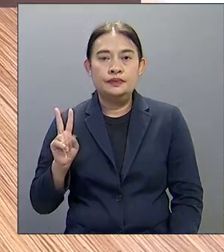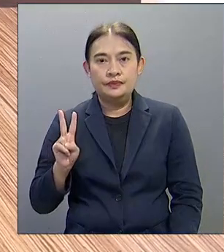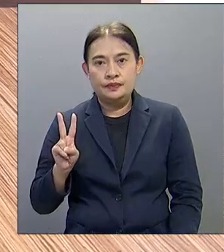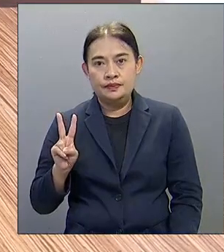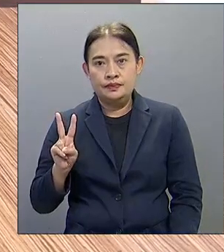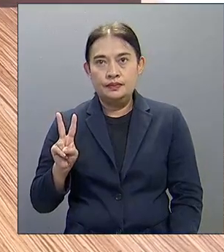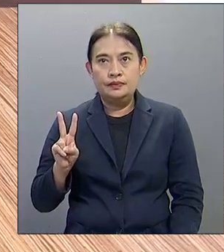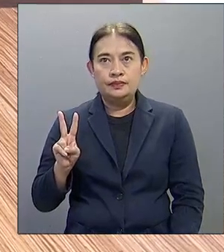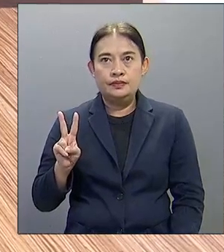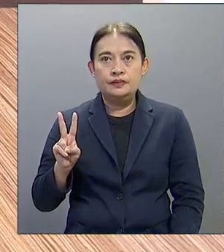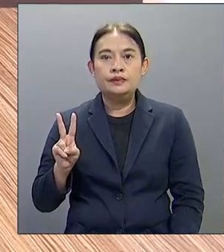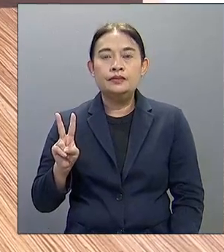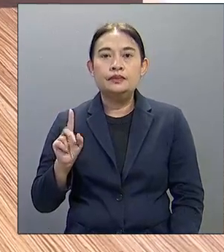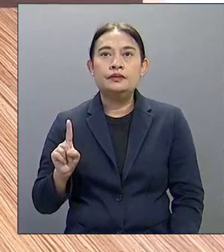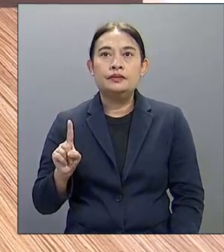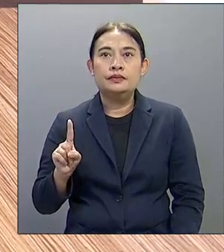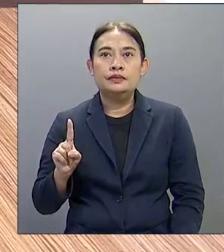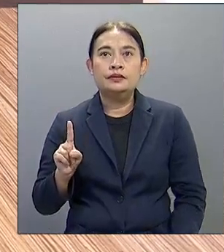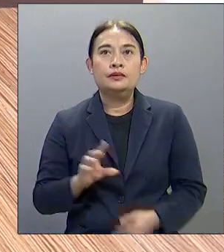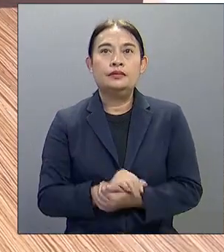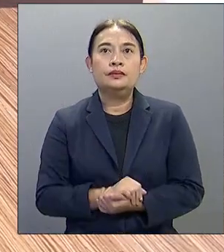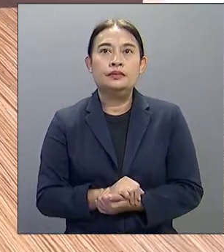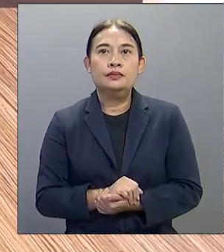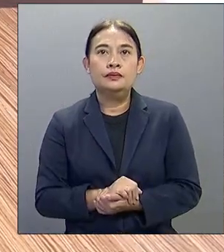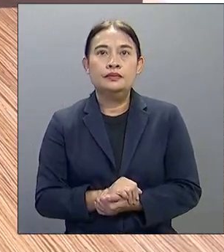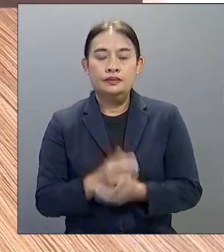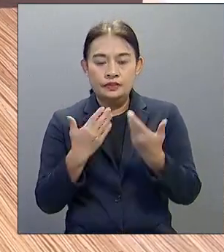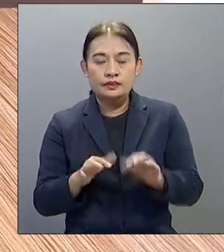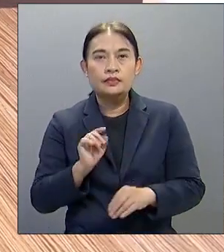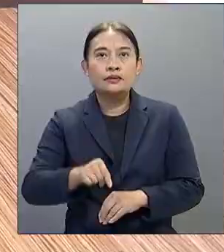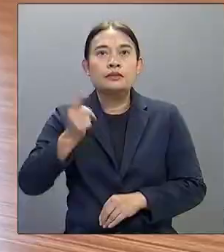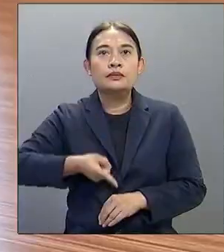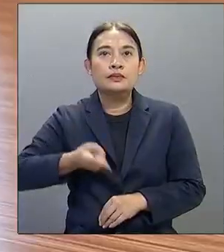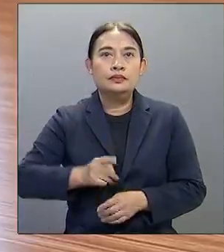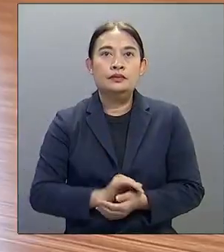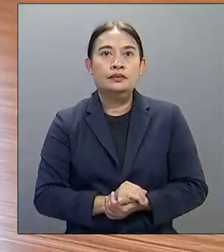2 1แล้วก็กลับมาท่าเตรียม